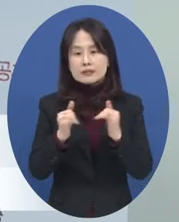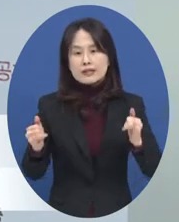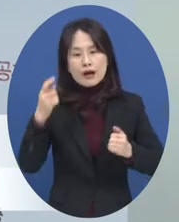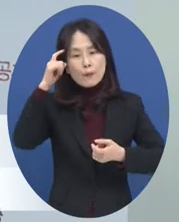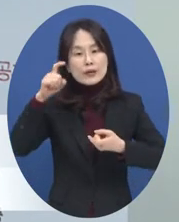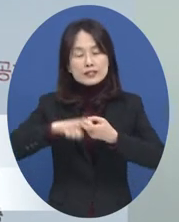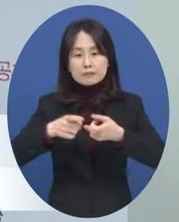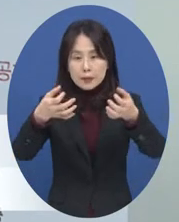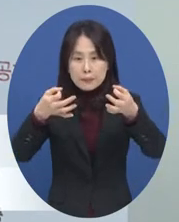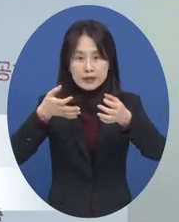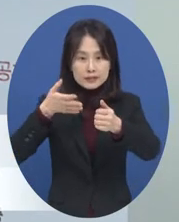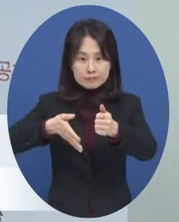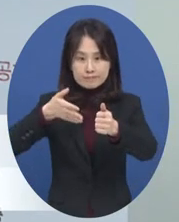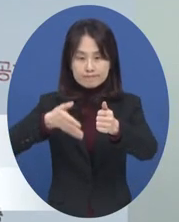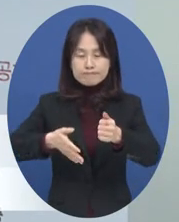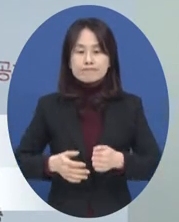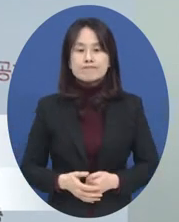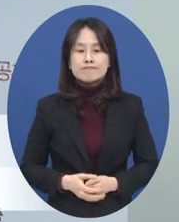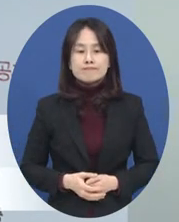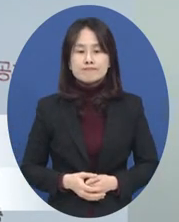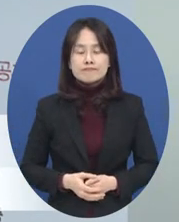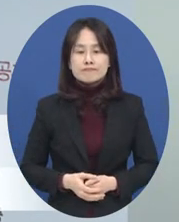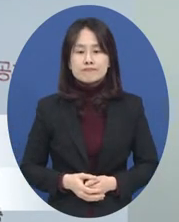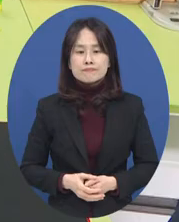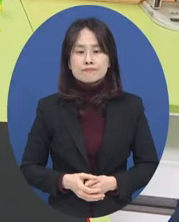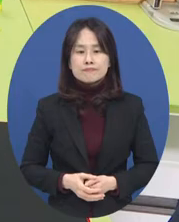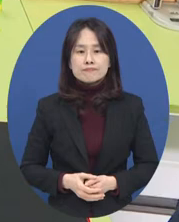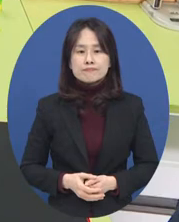가져보시는 것도 좋을 것 같습니다. 최지연 기자입니다.